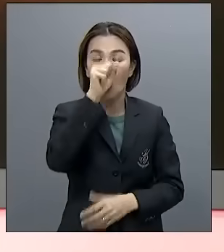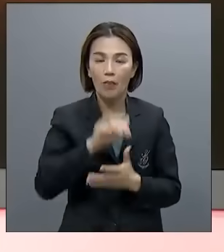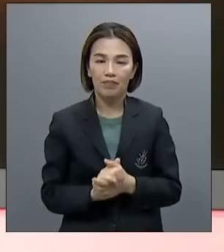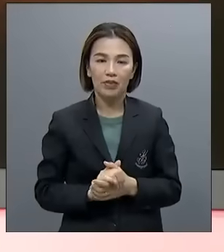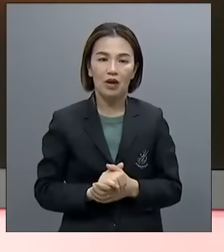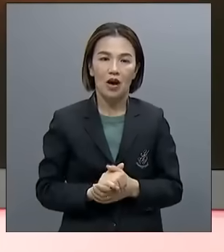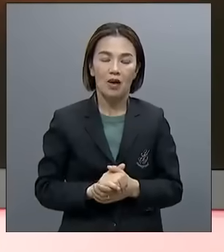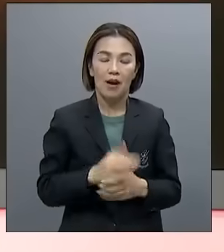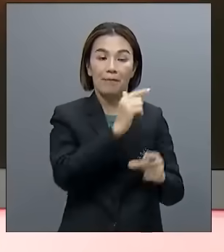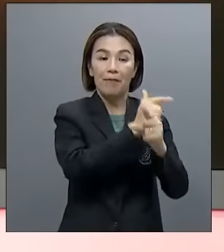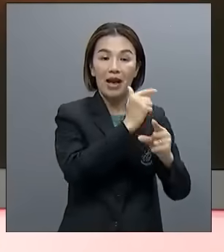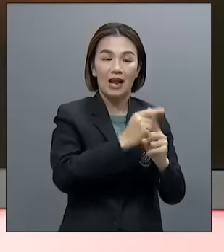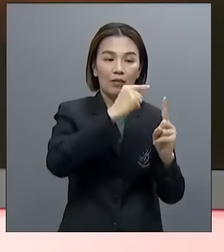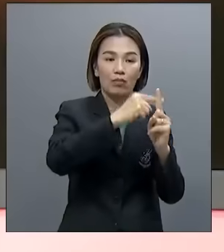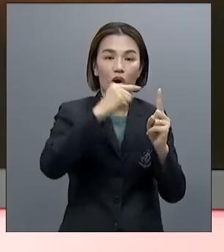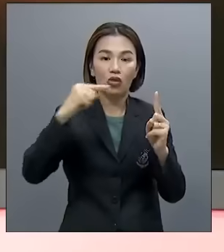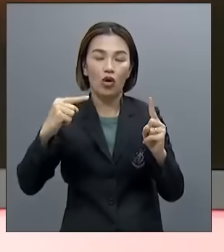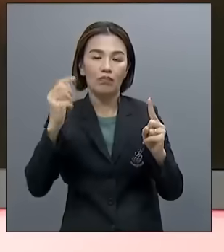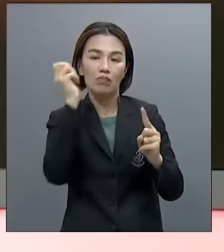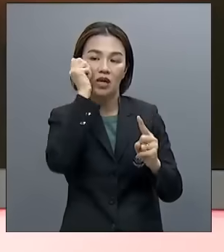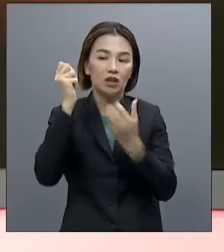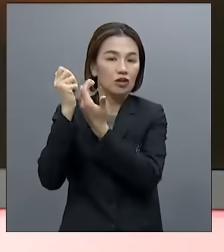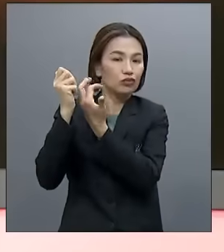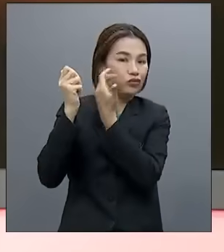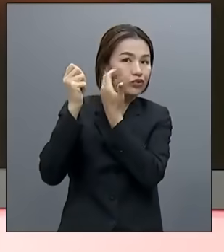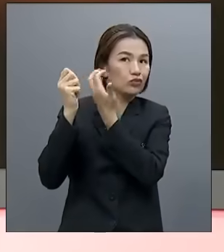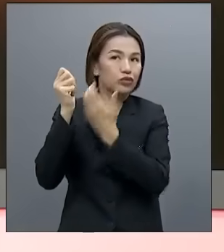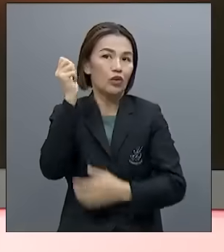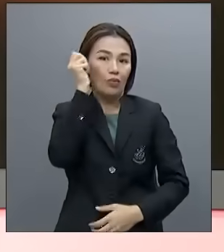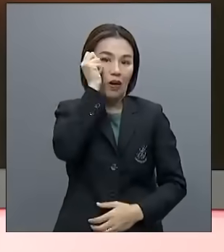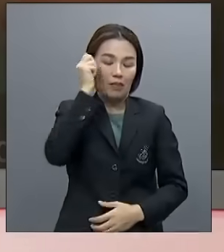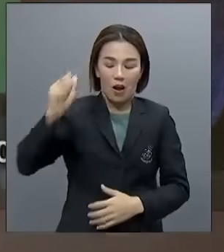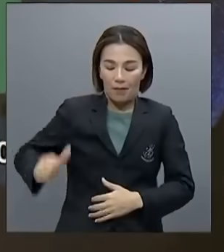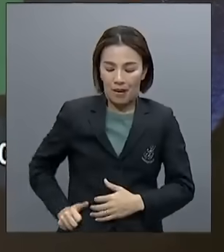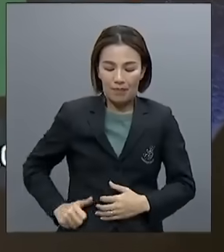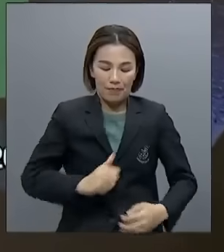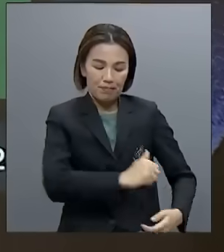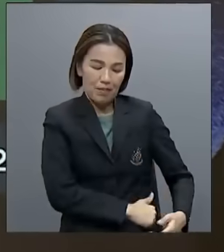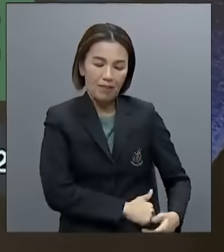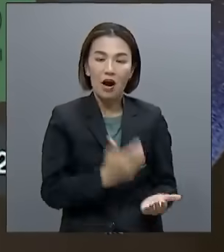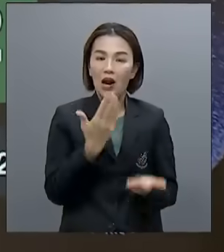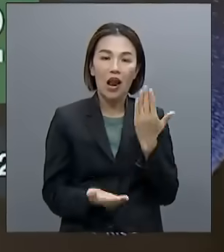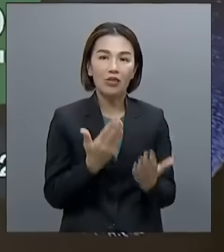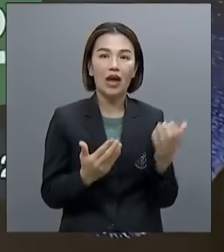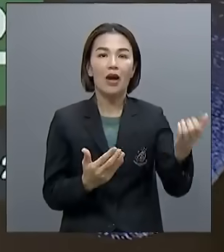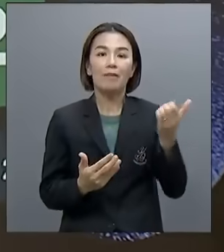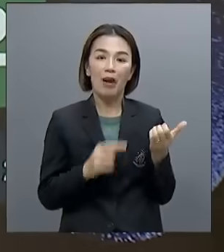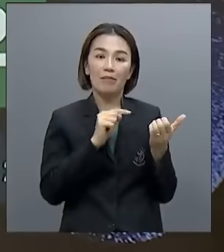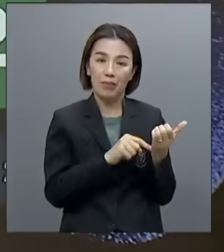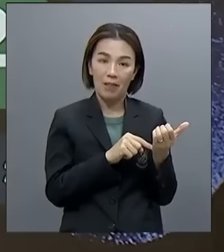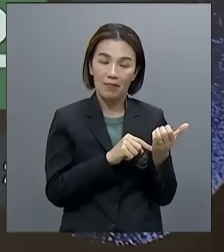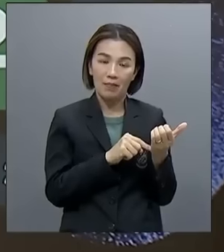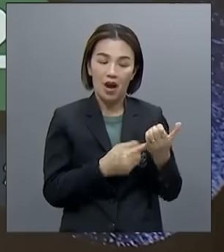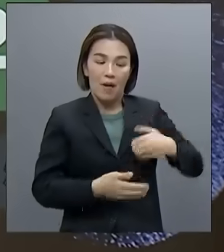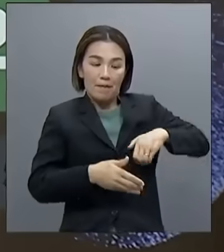จำเพาะมีอยู่2แบบด้วยกันนะคะนั่นคือเมื่อโทรศัพท์อยู่ติดกับตัวผู้ใช้งานค่ะเช่นการถือโทรศัพท์เอาไว้หรือว่าใส่เอา